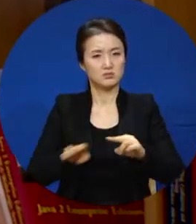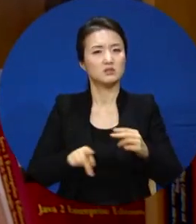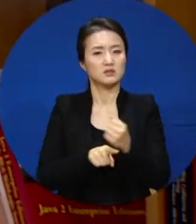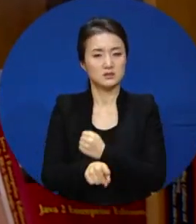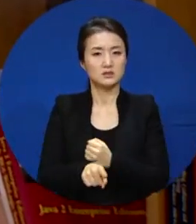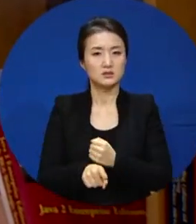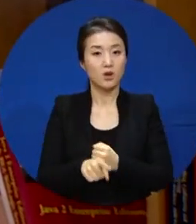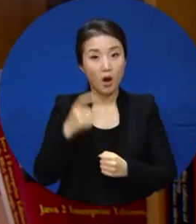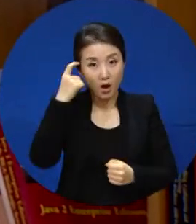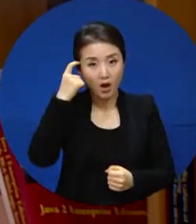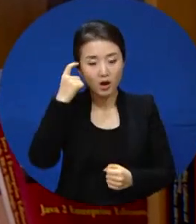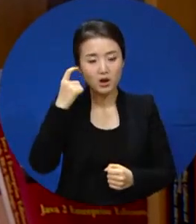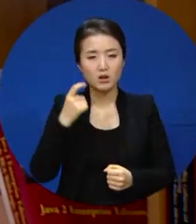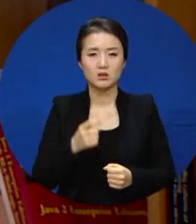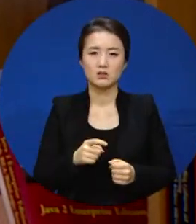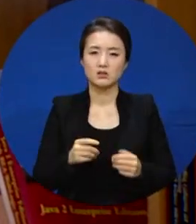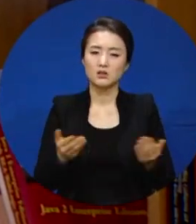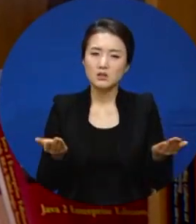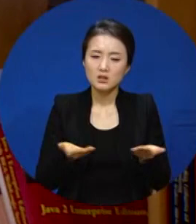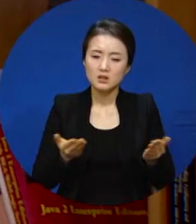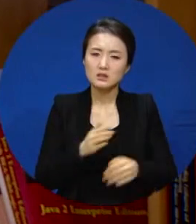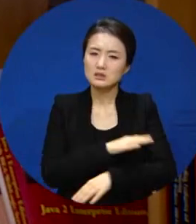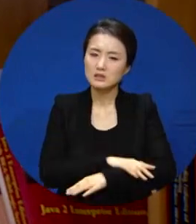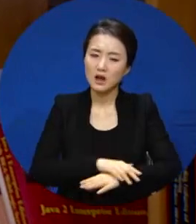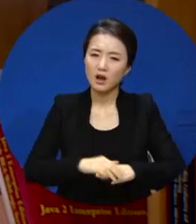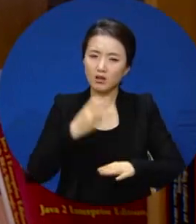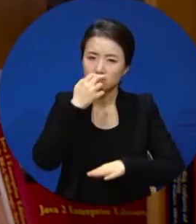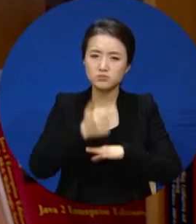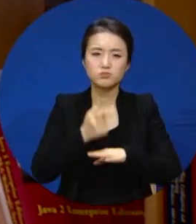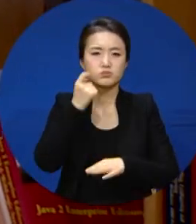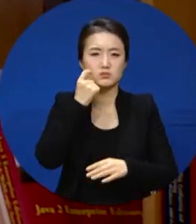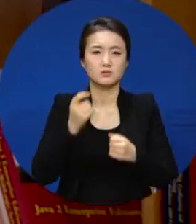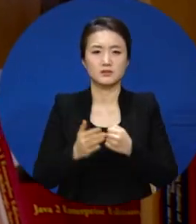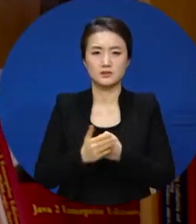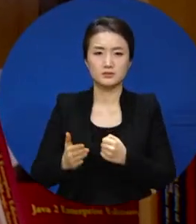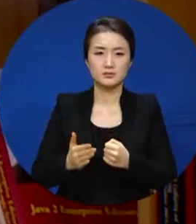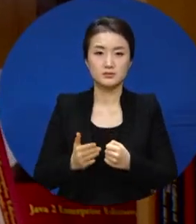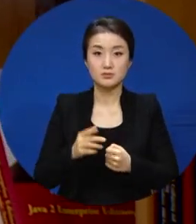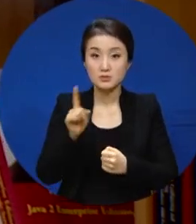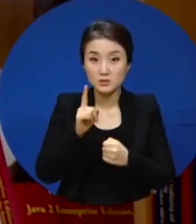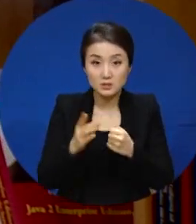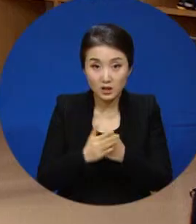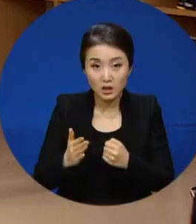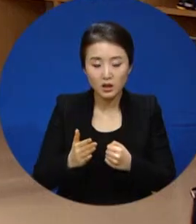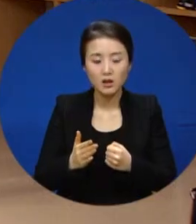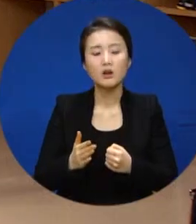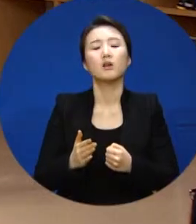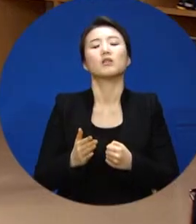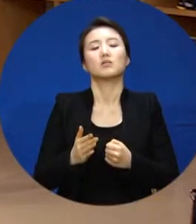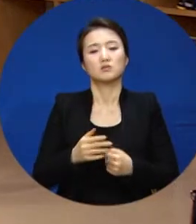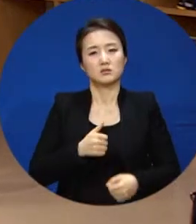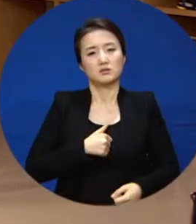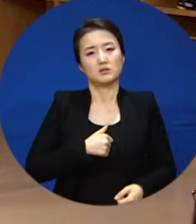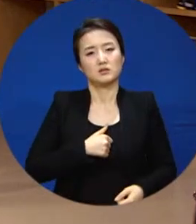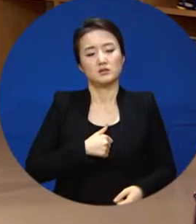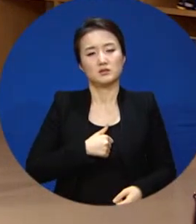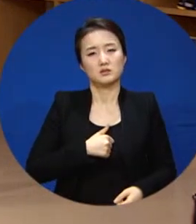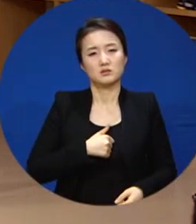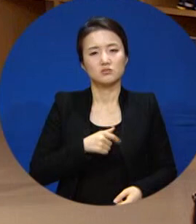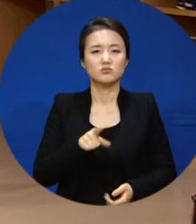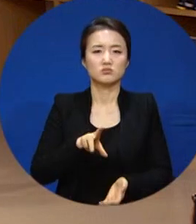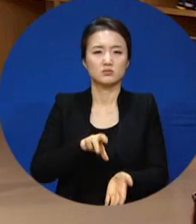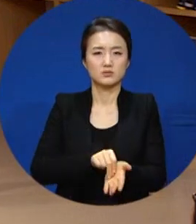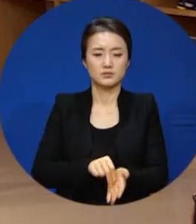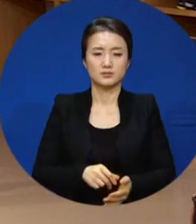못 한다고 보는데 제가 볼때 상당수는 자존심 때문에 거예요 여러분 아이들 어떻게 키워요